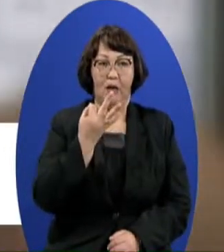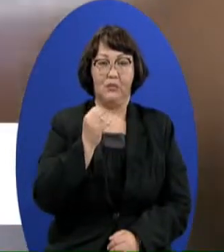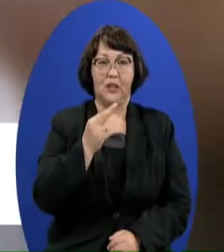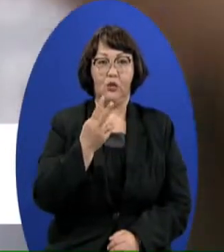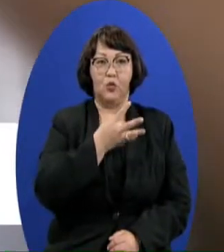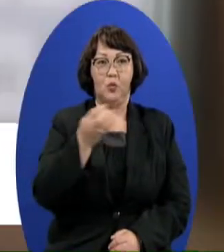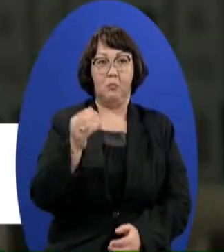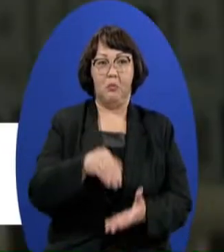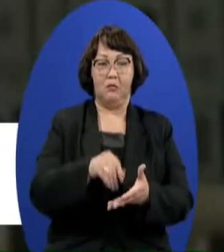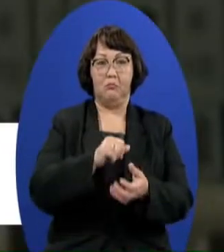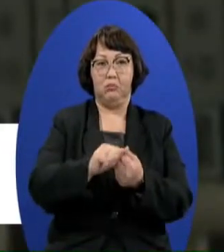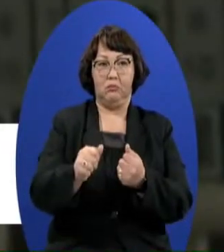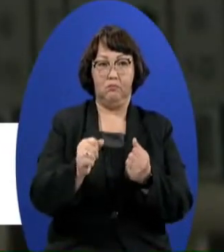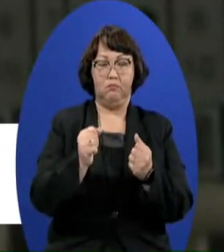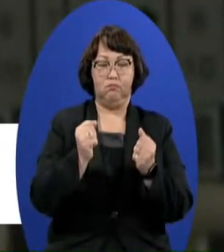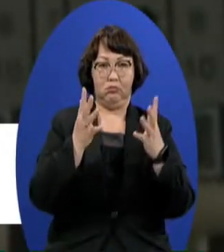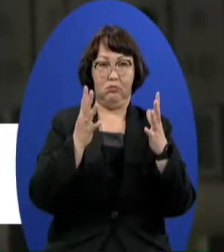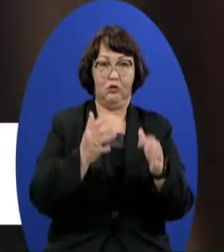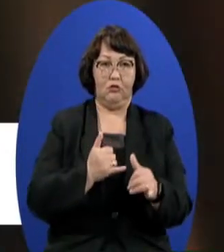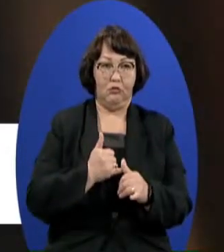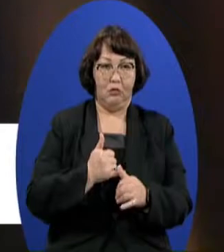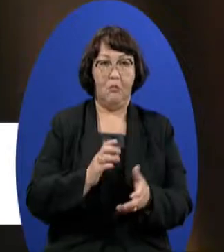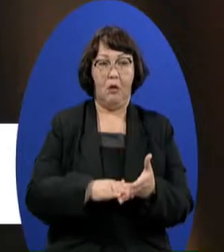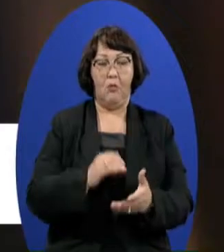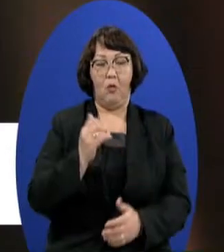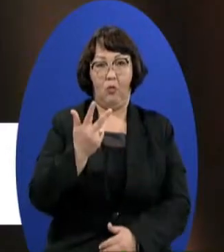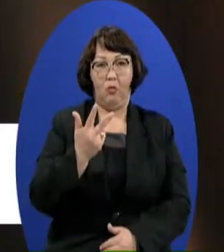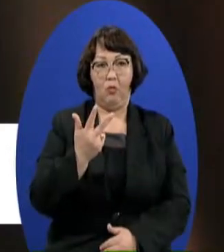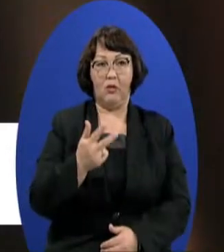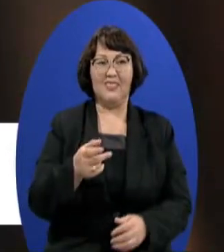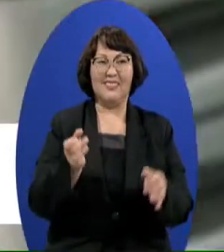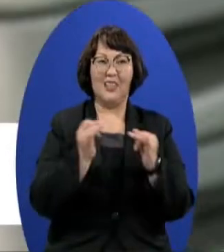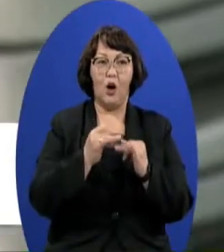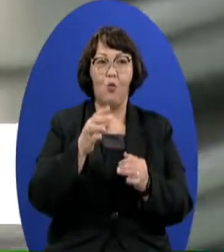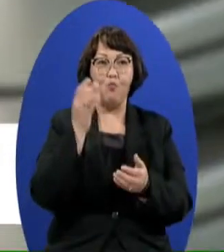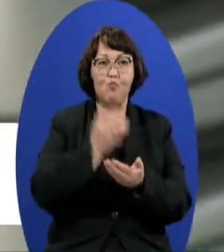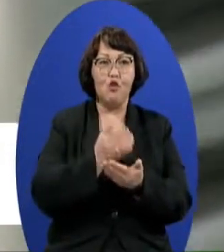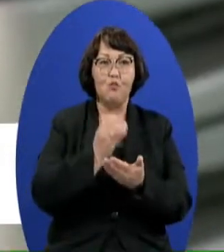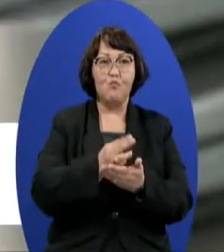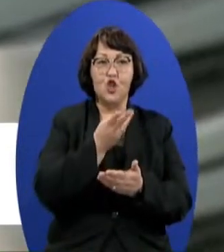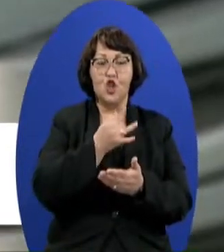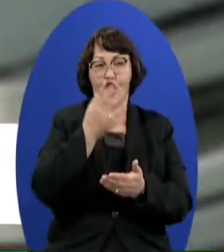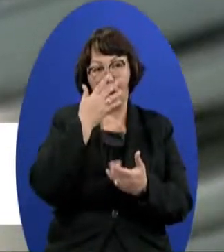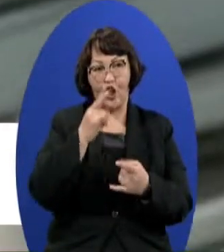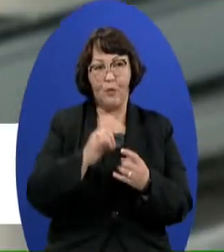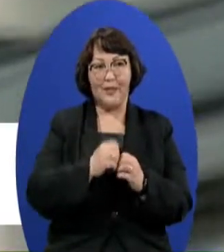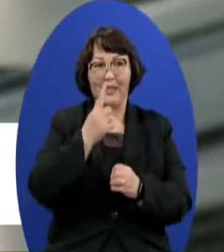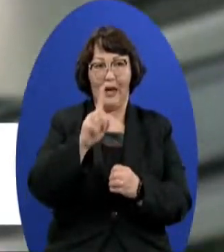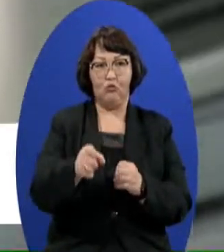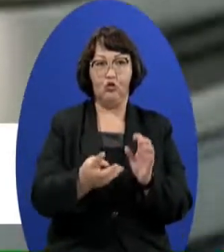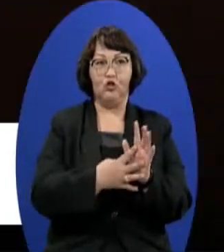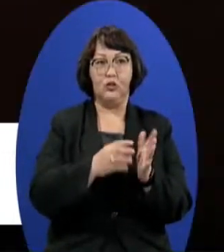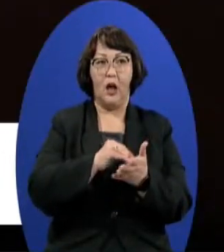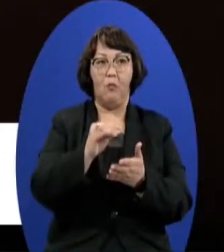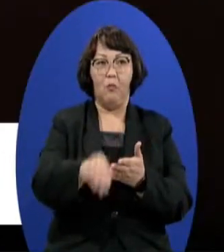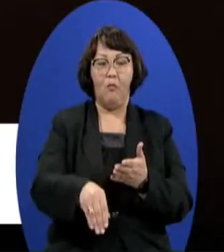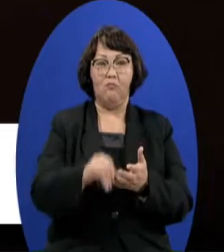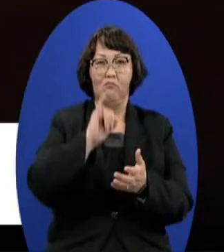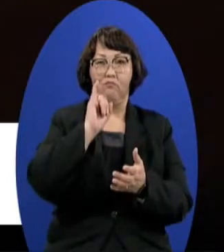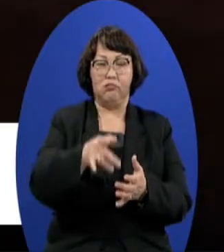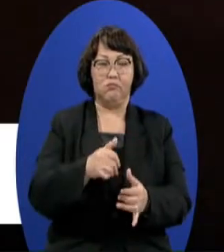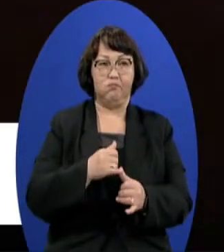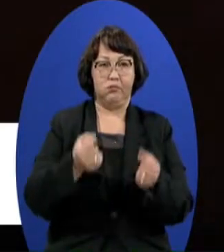төгрөгийг шилжүүлжээ. Баримт 3. Цахимаар Морито тоглоом зохион байгуулан 1.9 тэрэм төгрөгийг залилсан байна. Үүнд